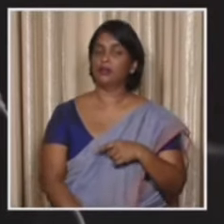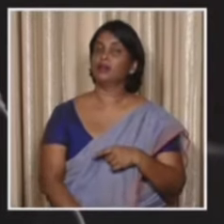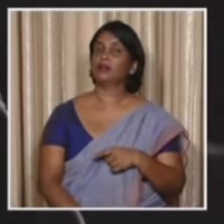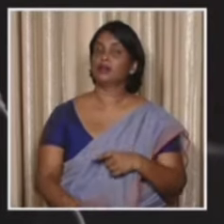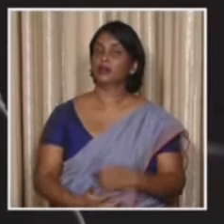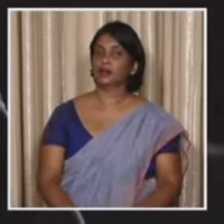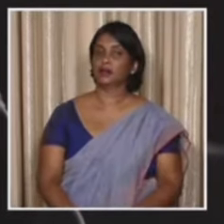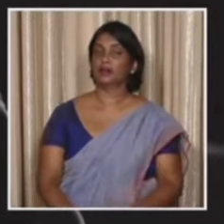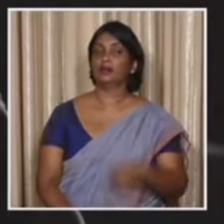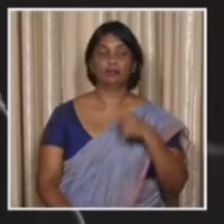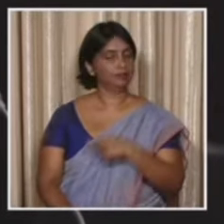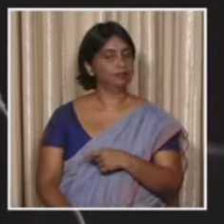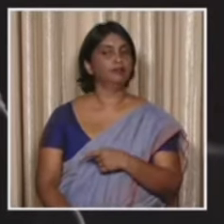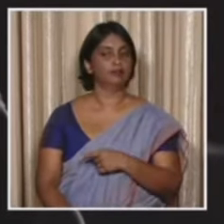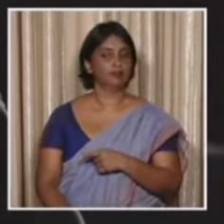மேடை பேச்சாளராக,